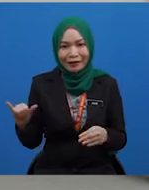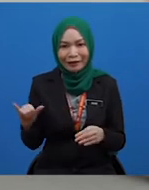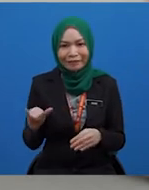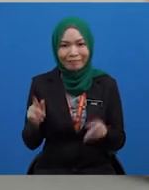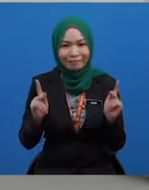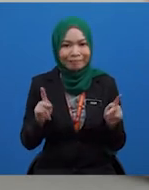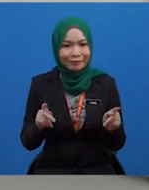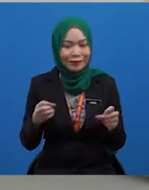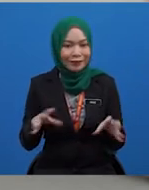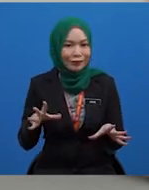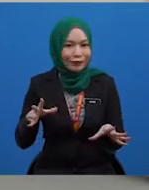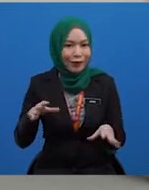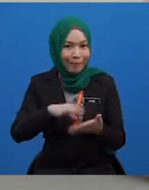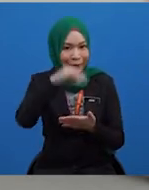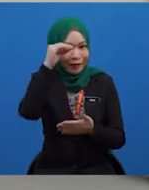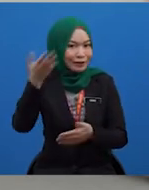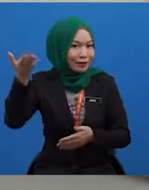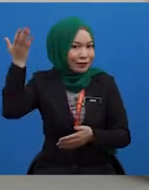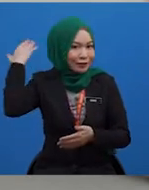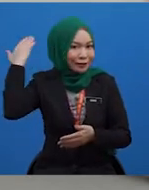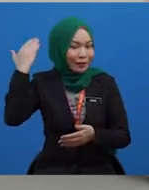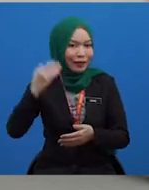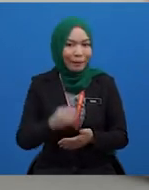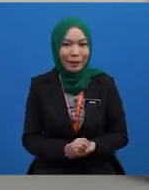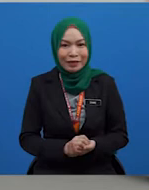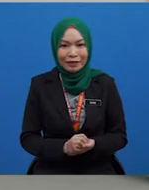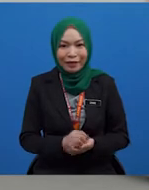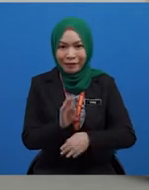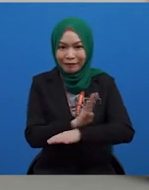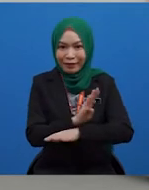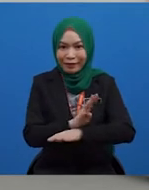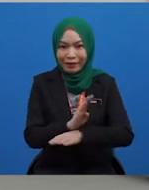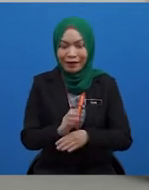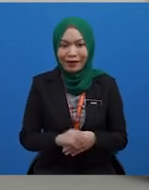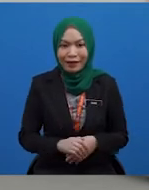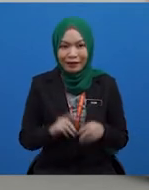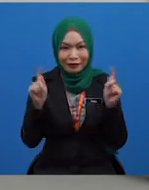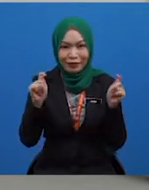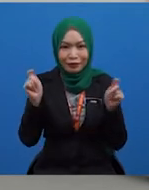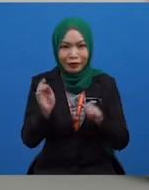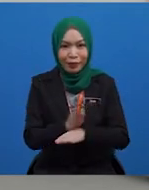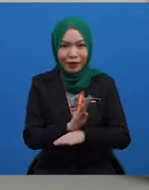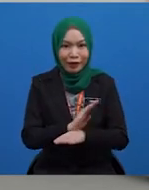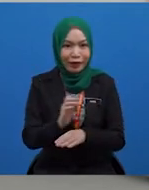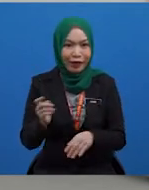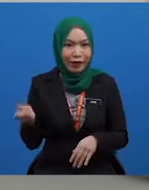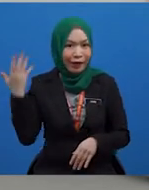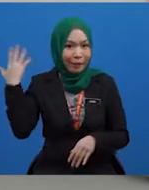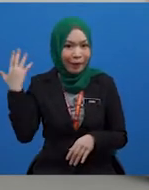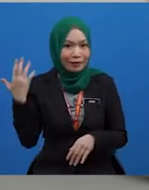ini. Rasanya, anda telah pun bersedia untuk memenuhi ataupun mengetahui